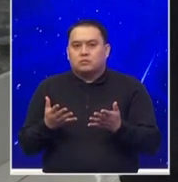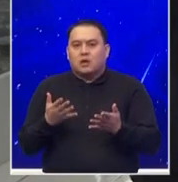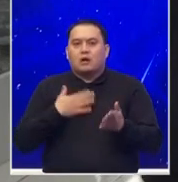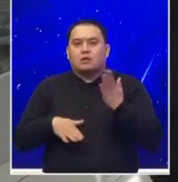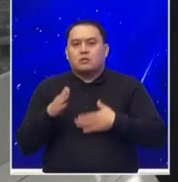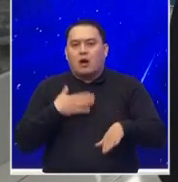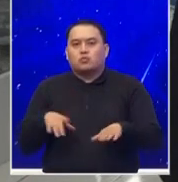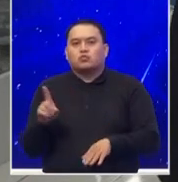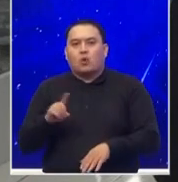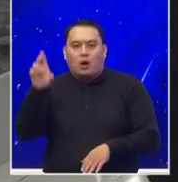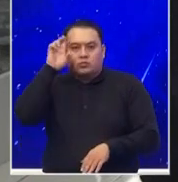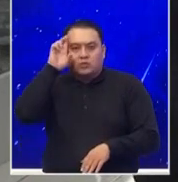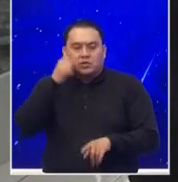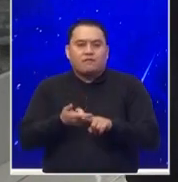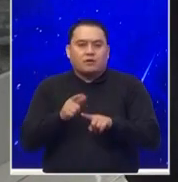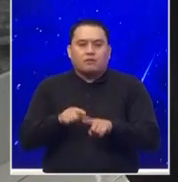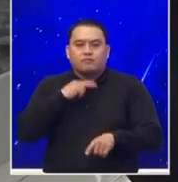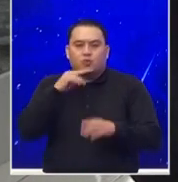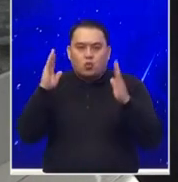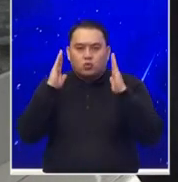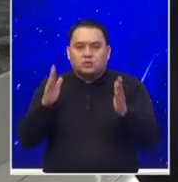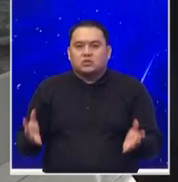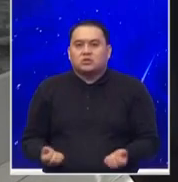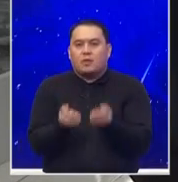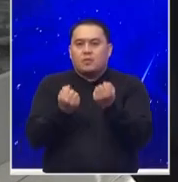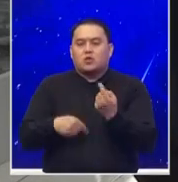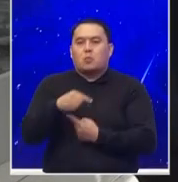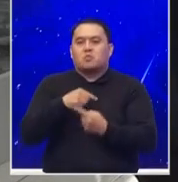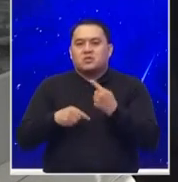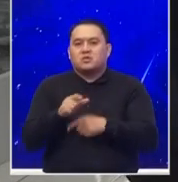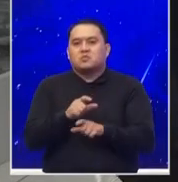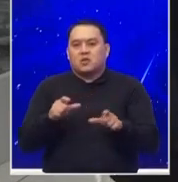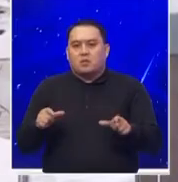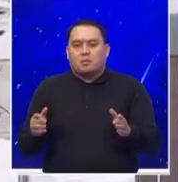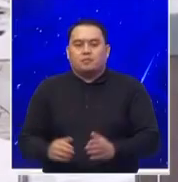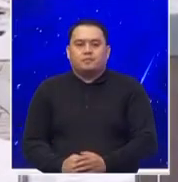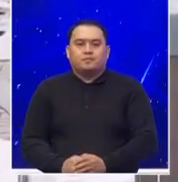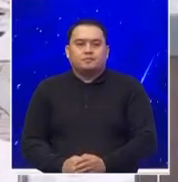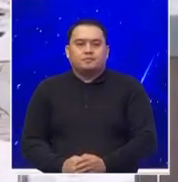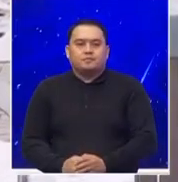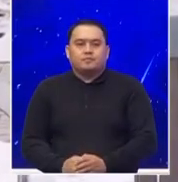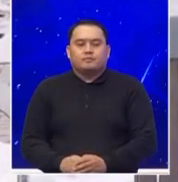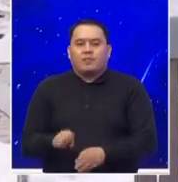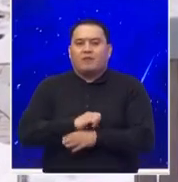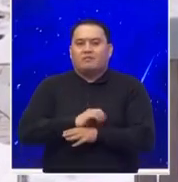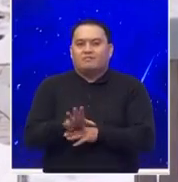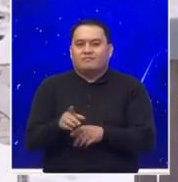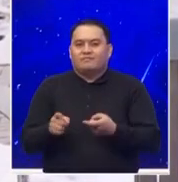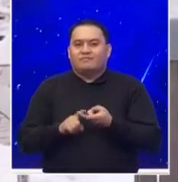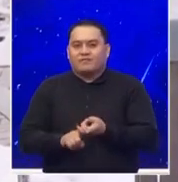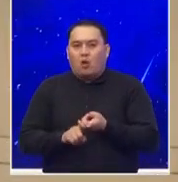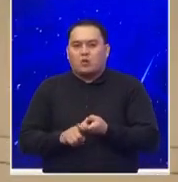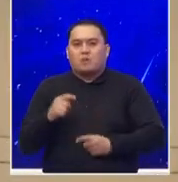Радует момент, что государство в этот момент не забывает о малом предпринимательстве. Вызванный вирусной пандемией кризис,